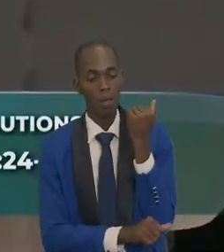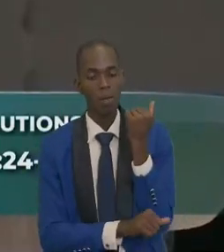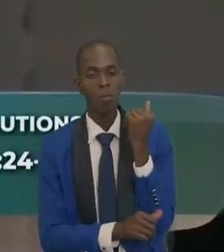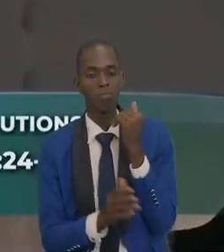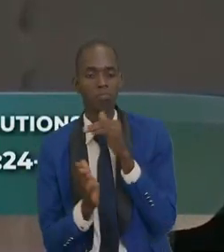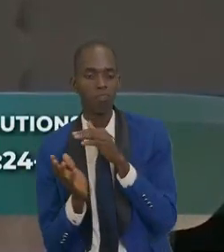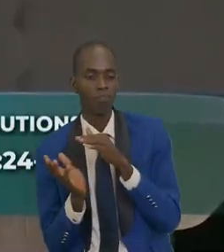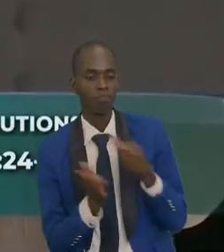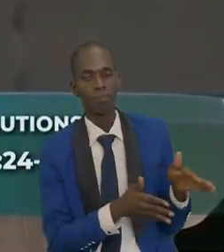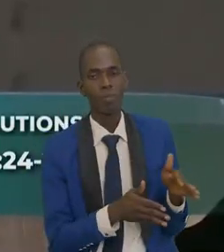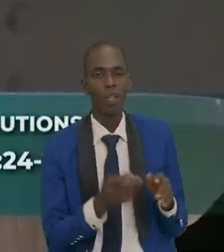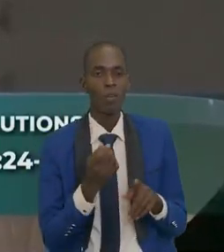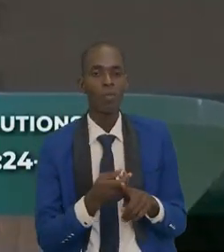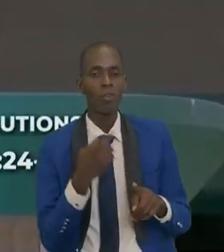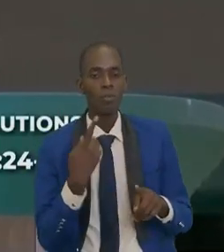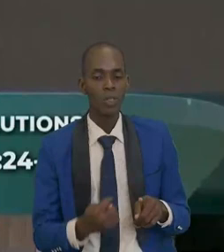regard